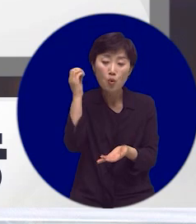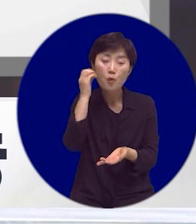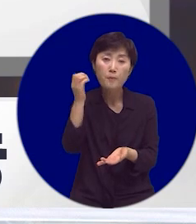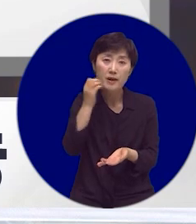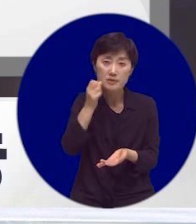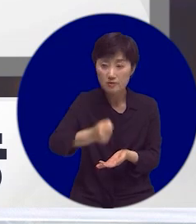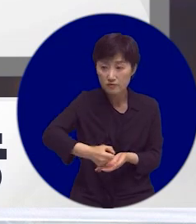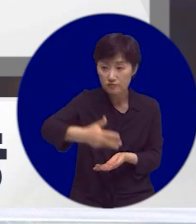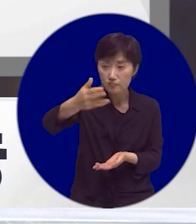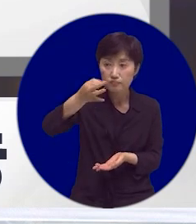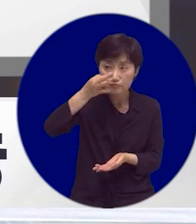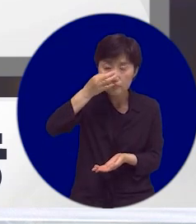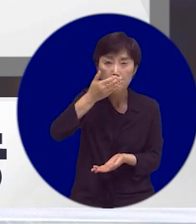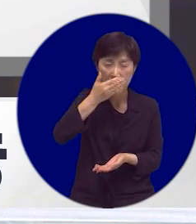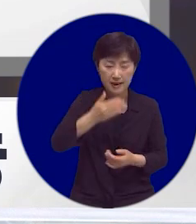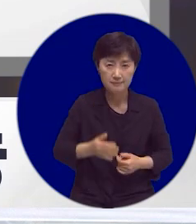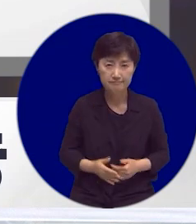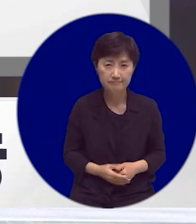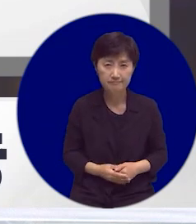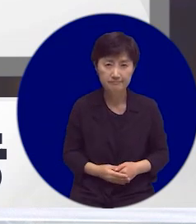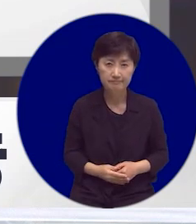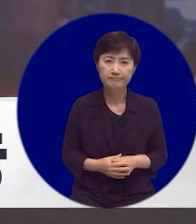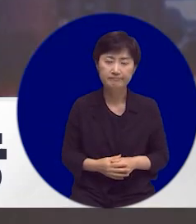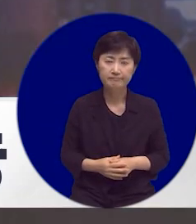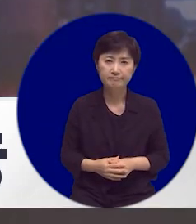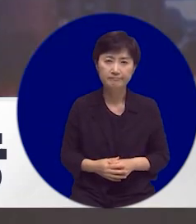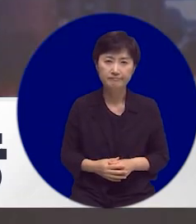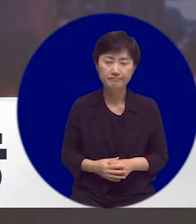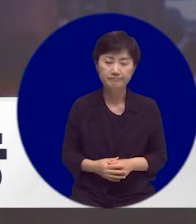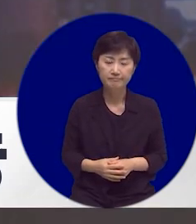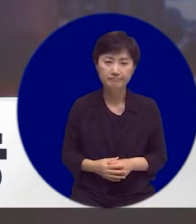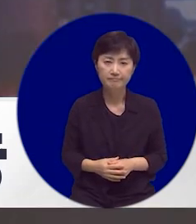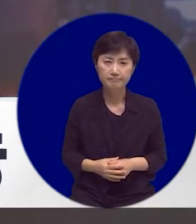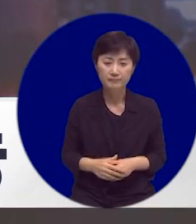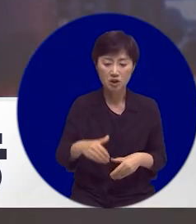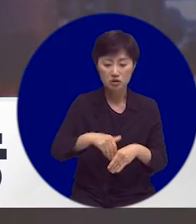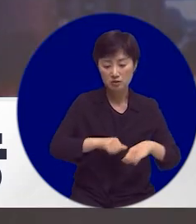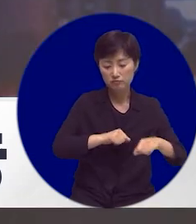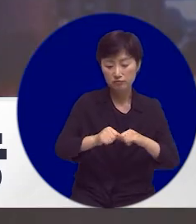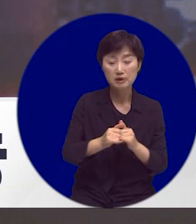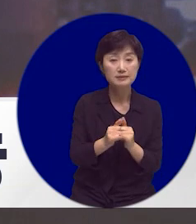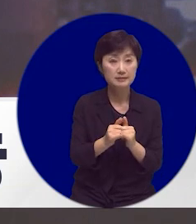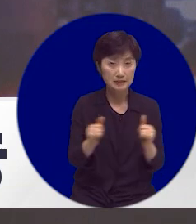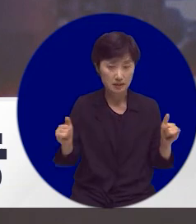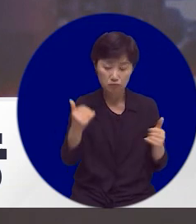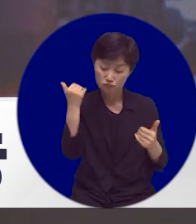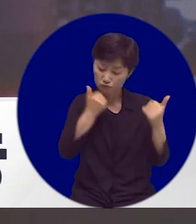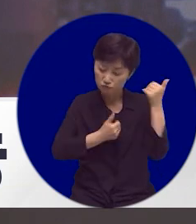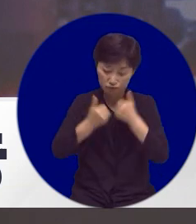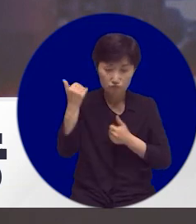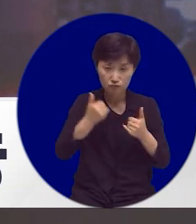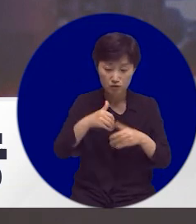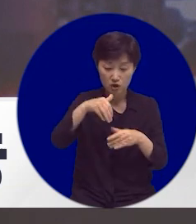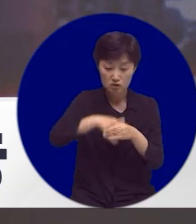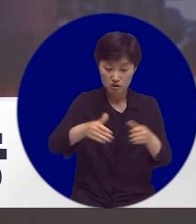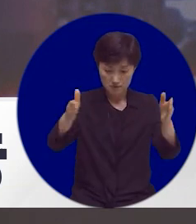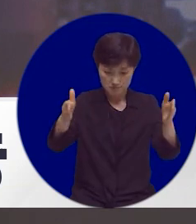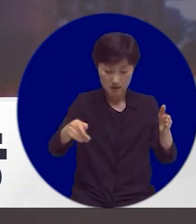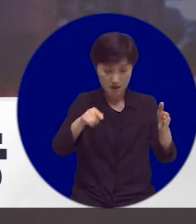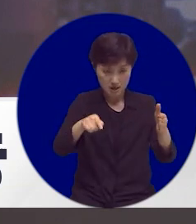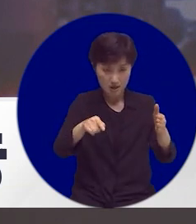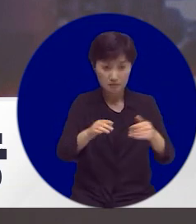중앙선거관리위원회 선거통계 시스템에서 확인할 수 있습니다. 선거운동을 할 수 있는 사람은 누구든지 선거기간인